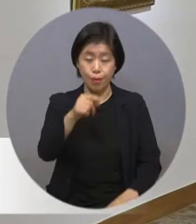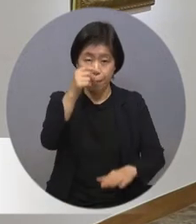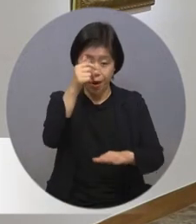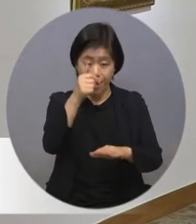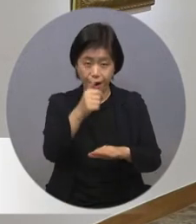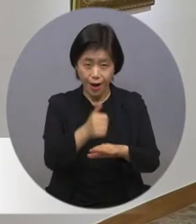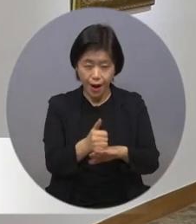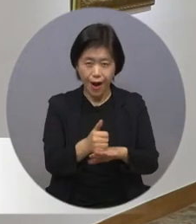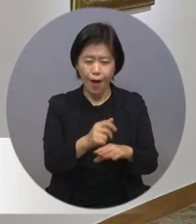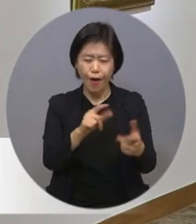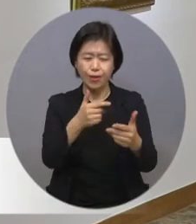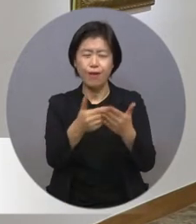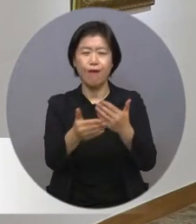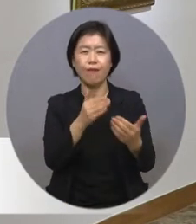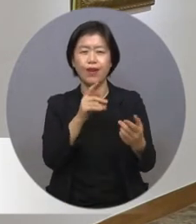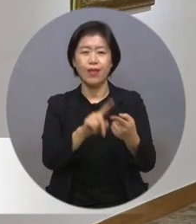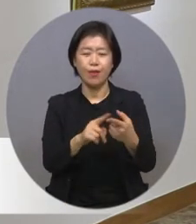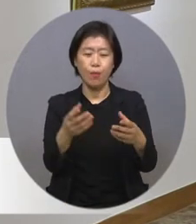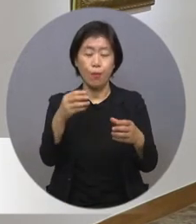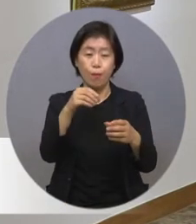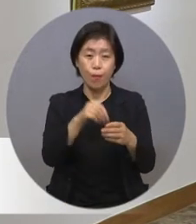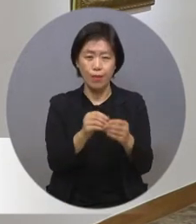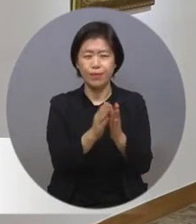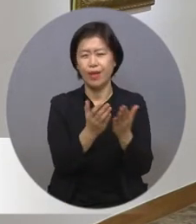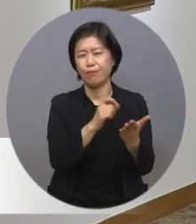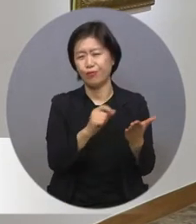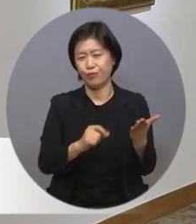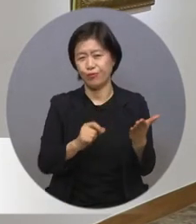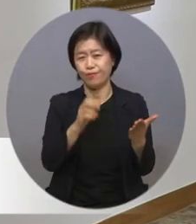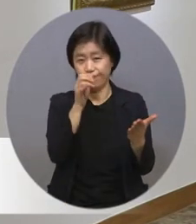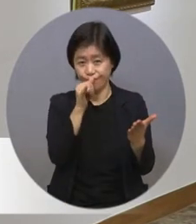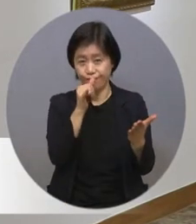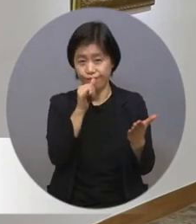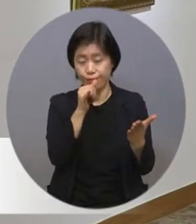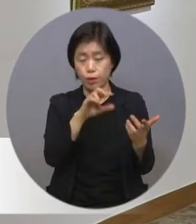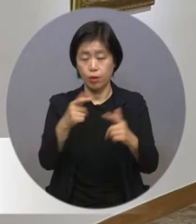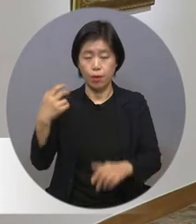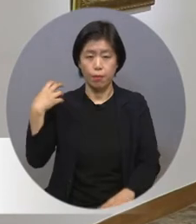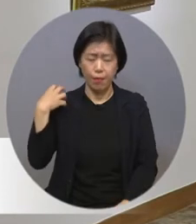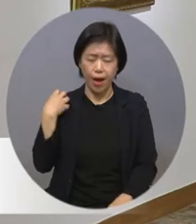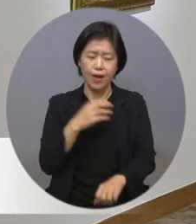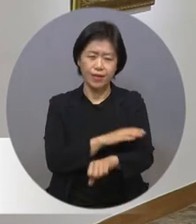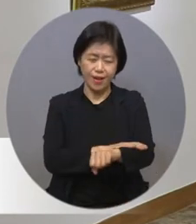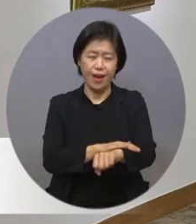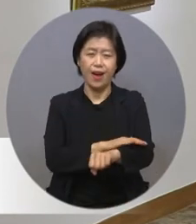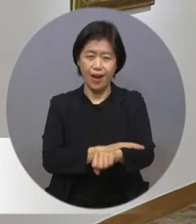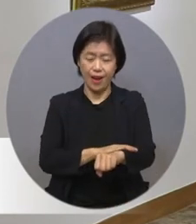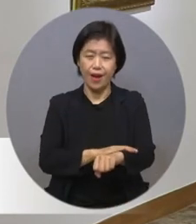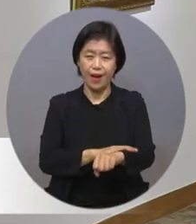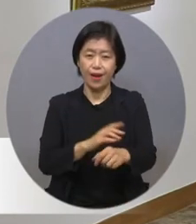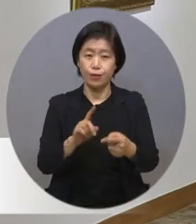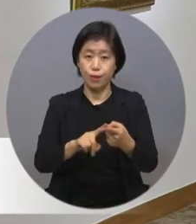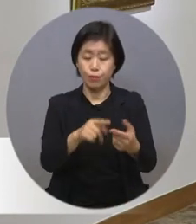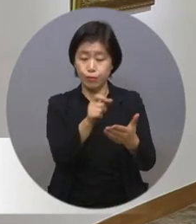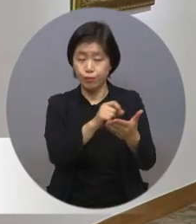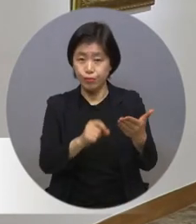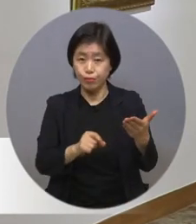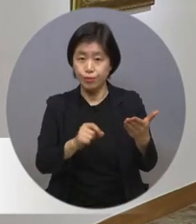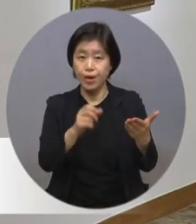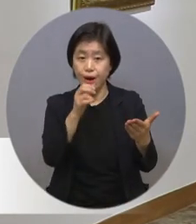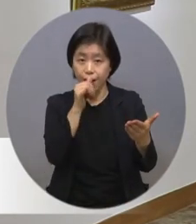자서전도 내시고 그동안 작지 않은 세월 동안 역할을 해오신 것을 글로 이렇게 펼치신 데